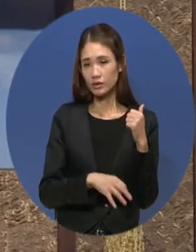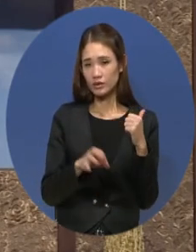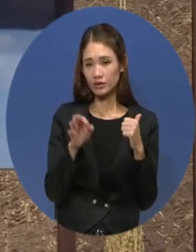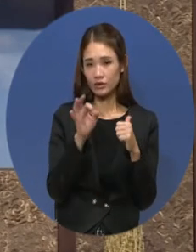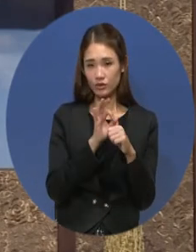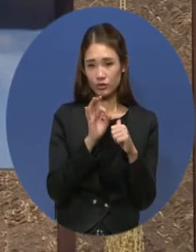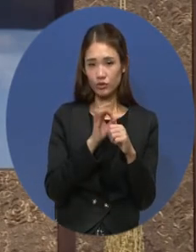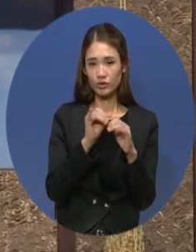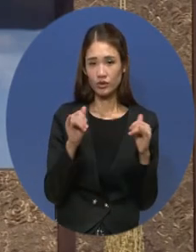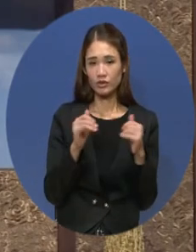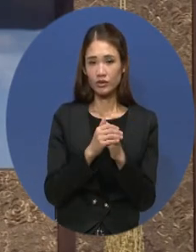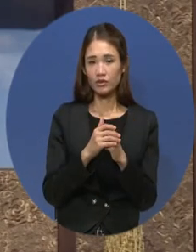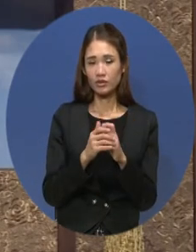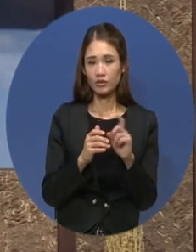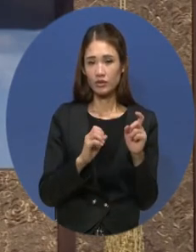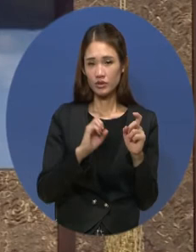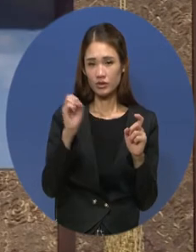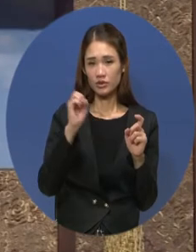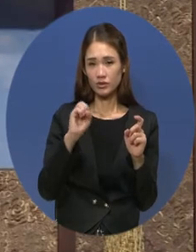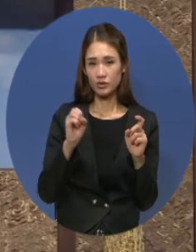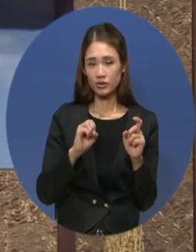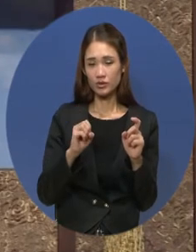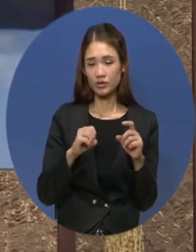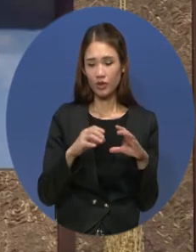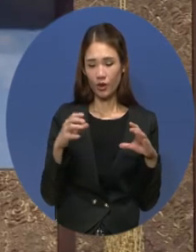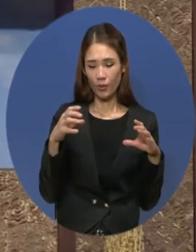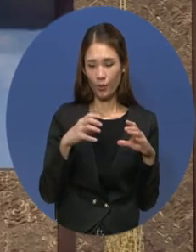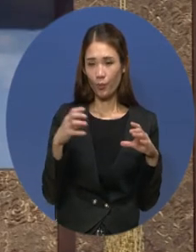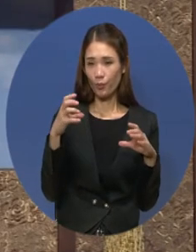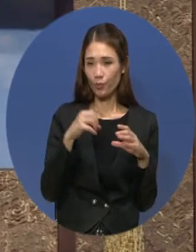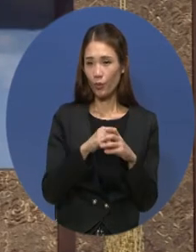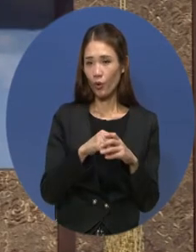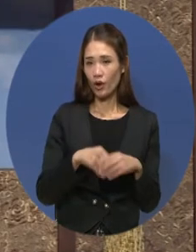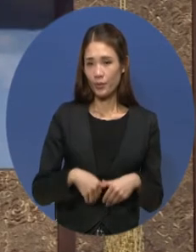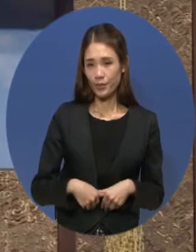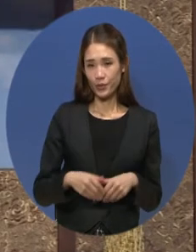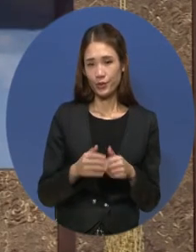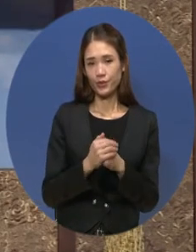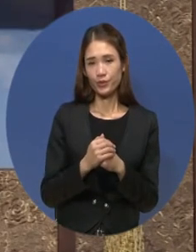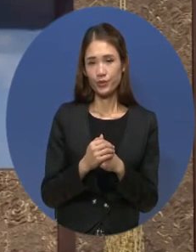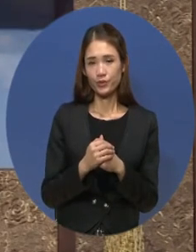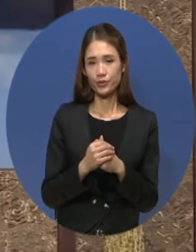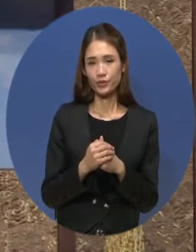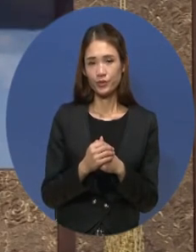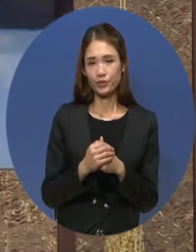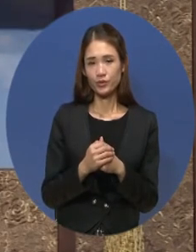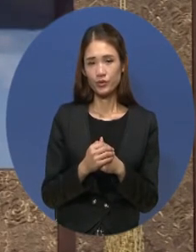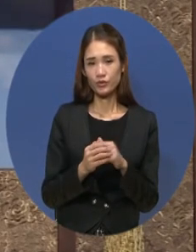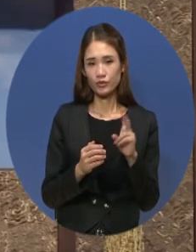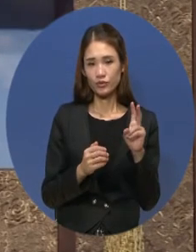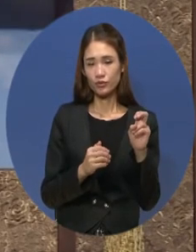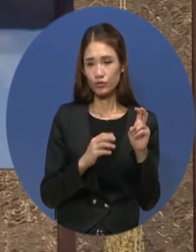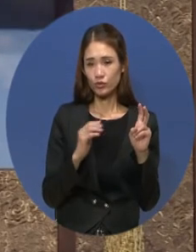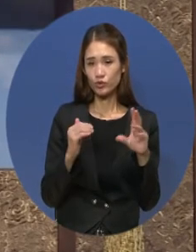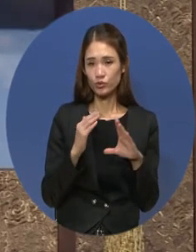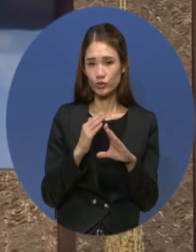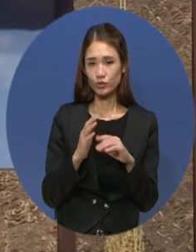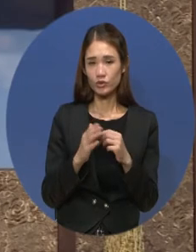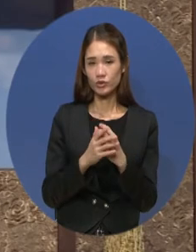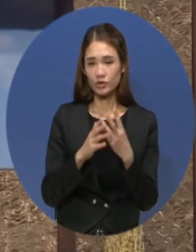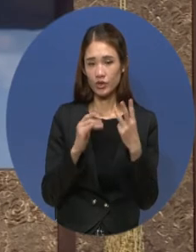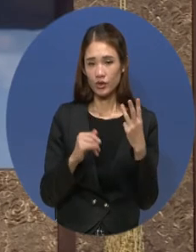우범자 기초 숙원 자 분들을 10% 를 받게 되어 있습니다 그래서 이제 22분 중에